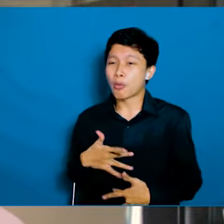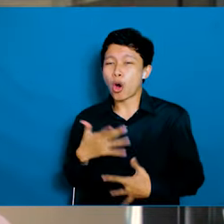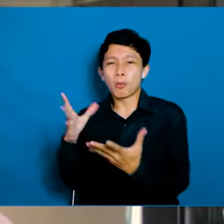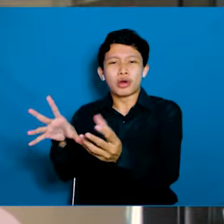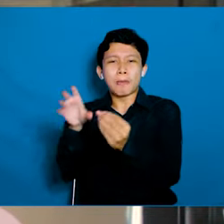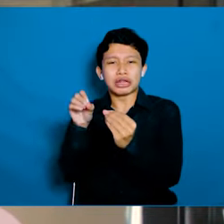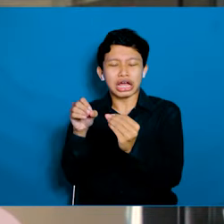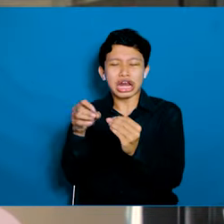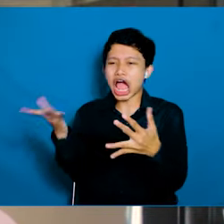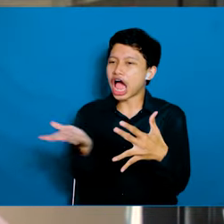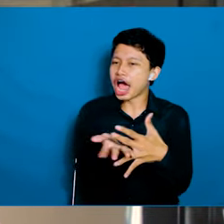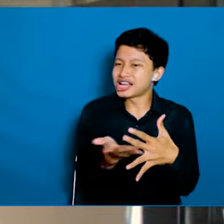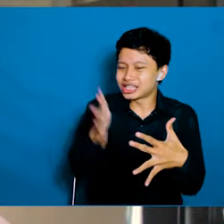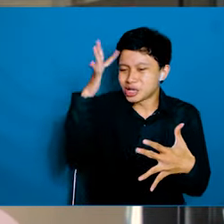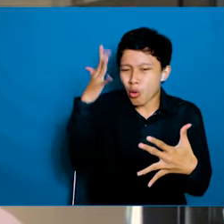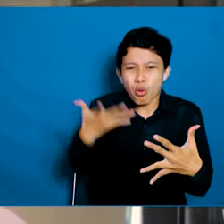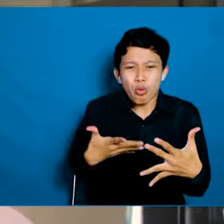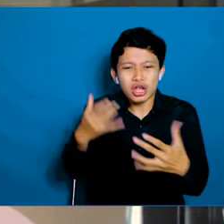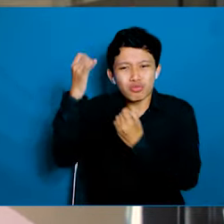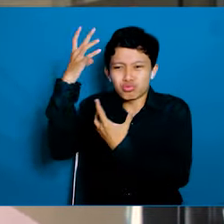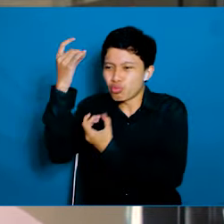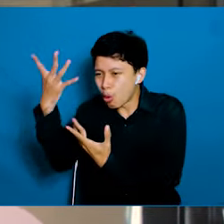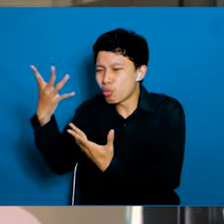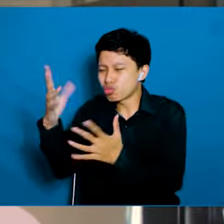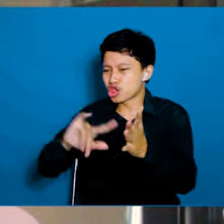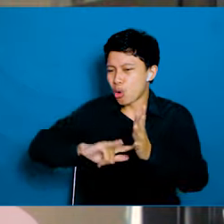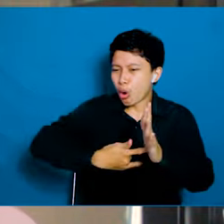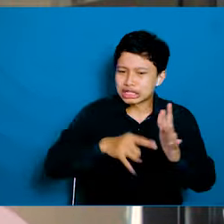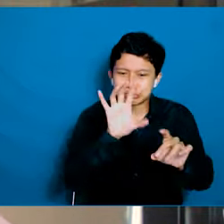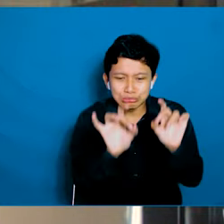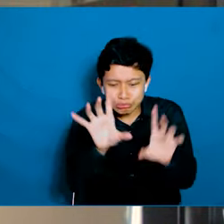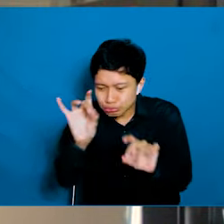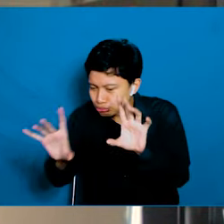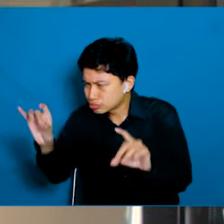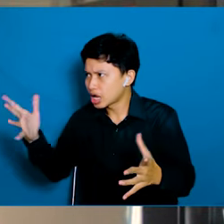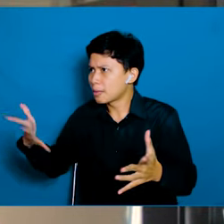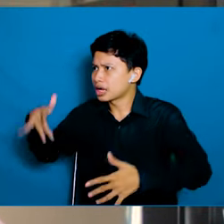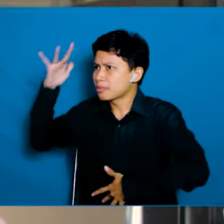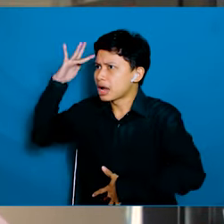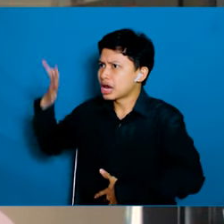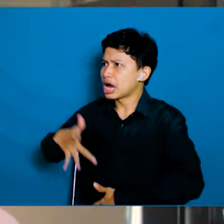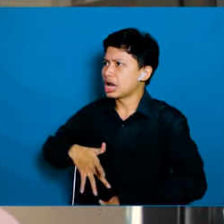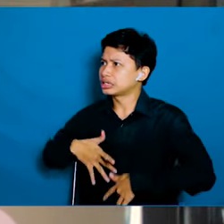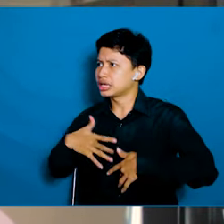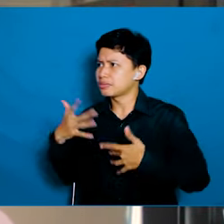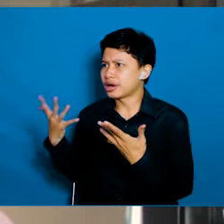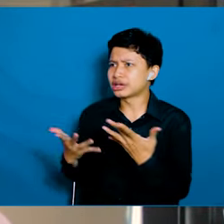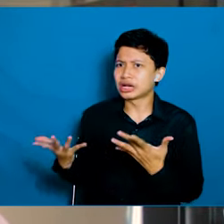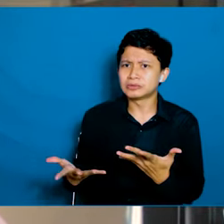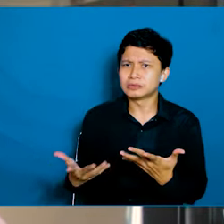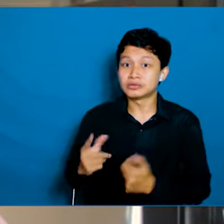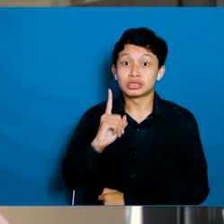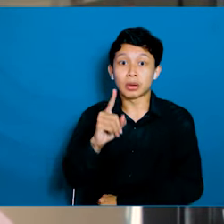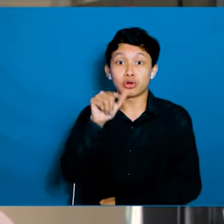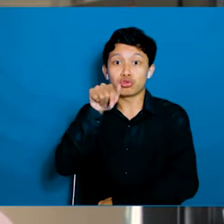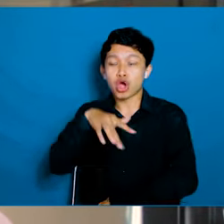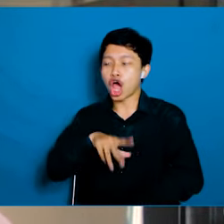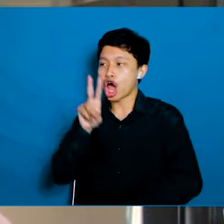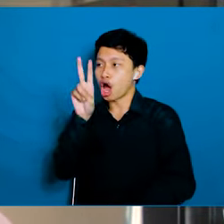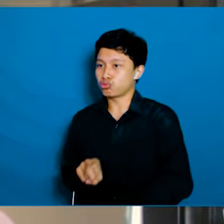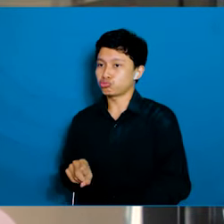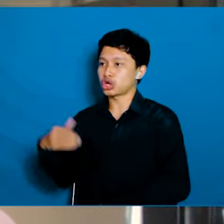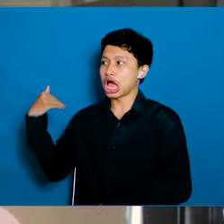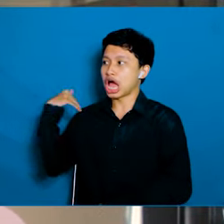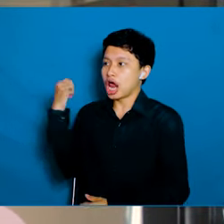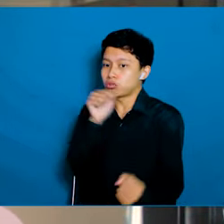memiliki akses ilmu pengetahuan, informasi, teknologi, kita masih jauh. Nah, makanya ini perlu ada